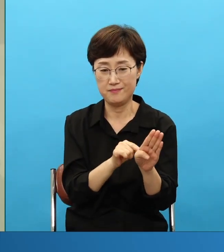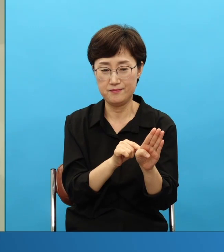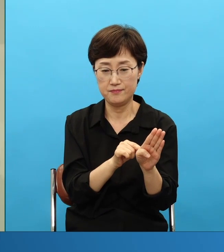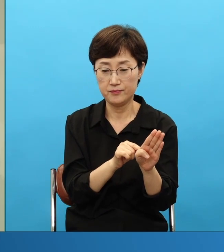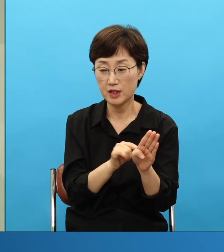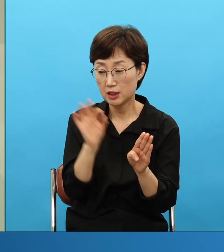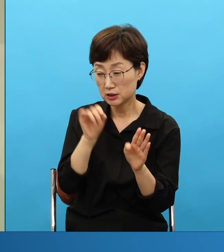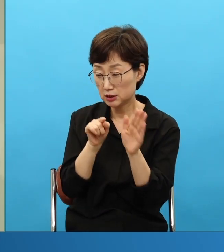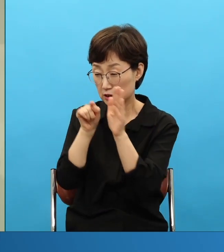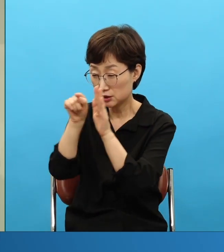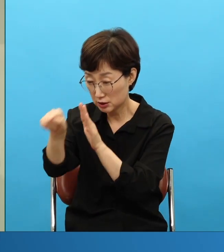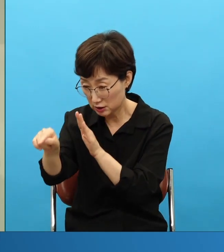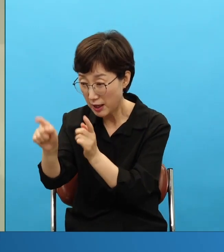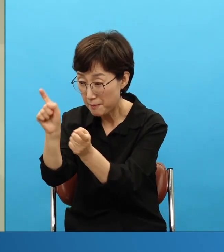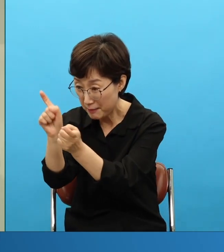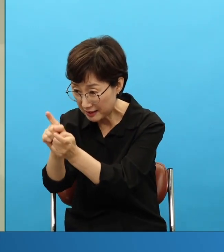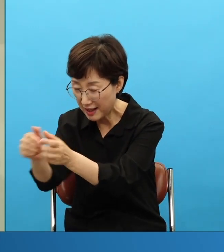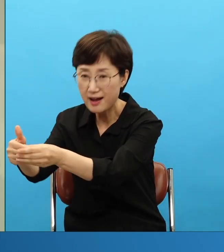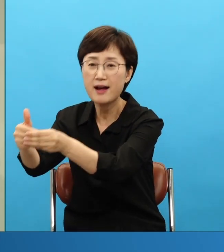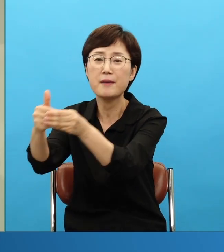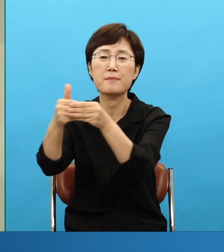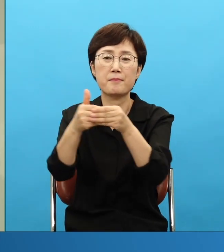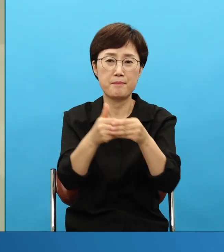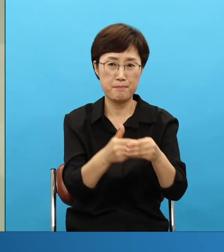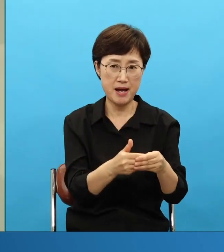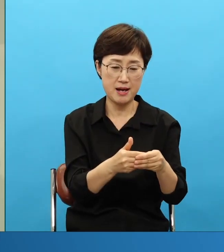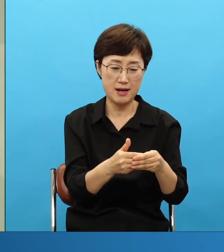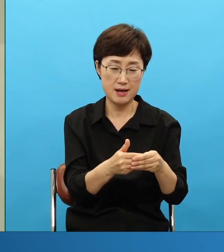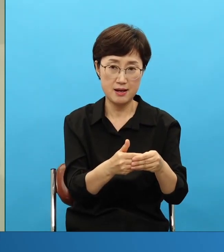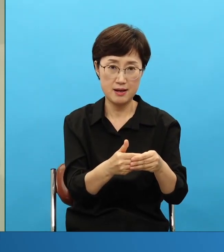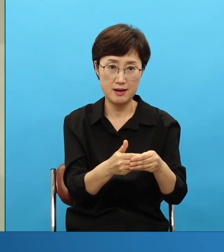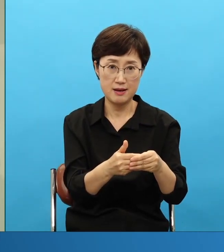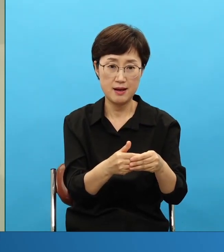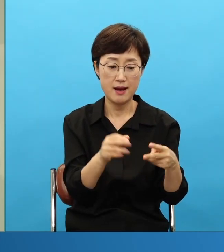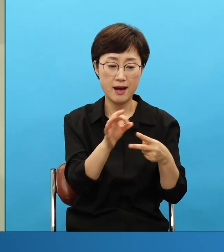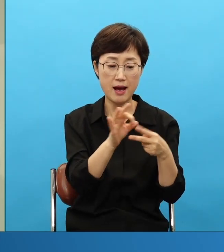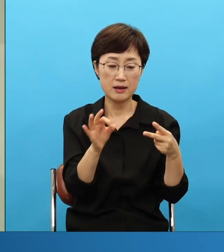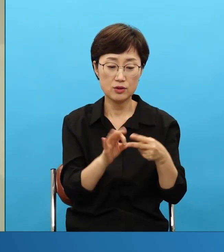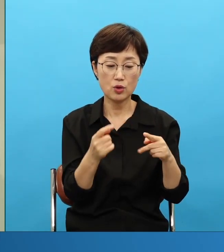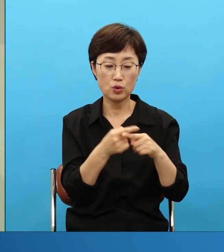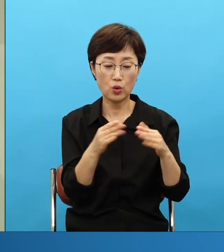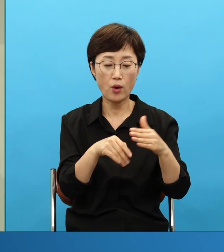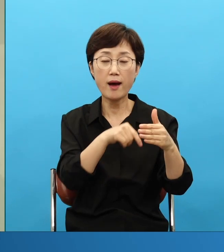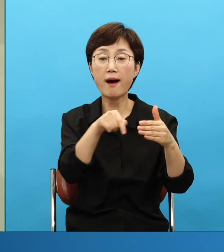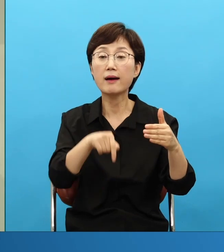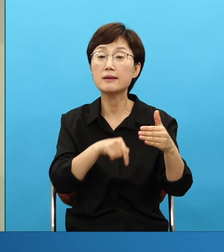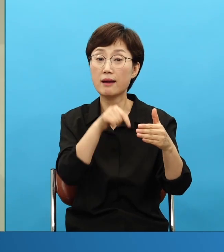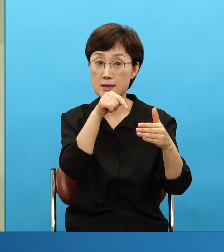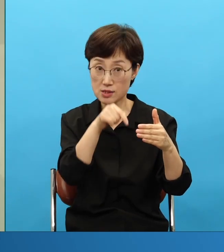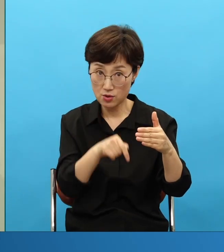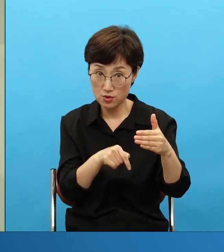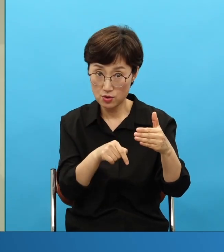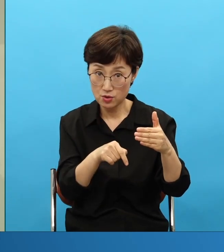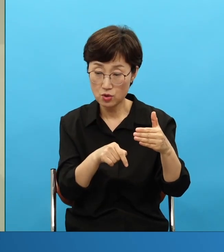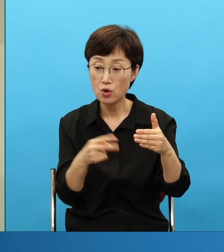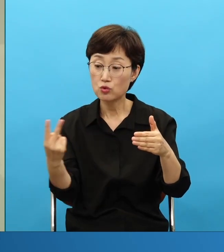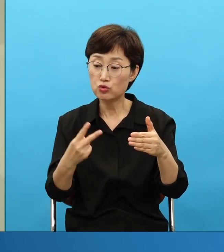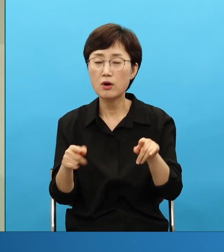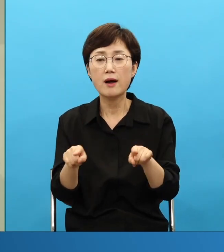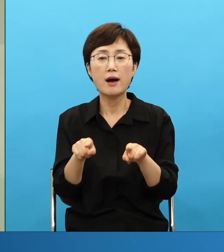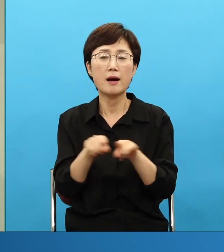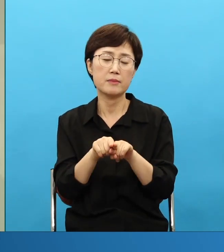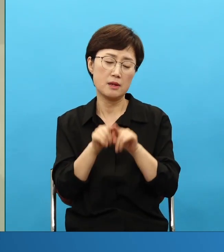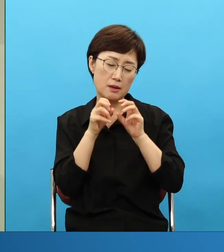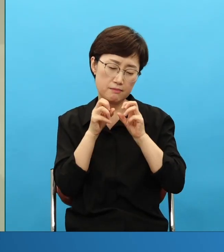Barnabas 바울을요. brought Paul back. 거기서 초대교회 있었던 모든 역사를 설명했어요. And there he explained all the works that arose in the early